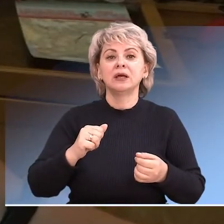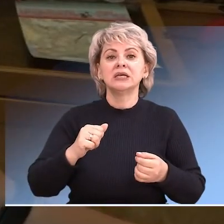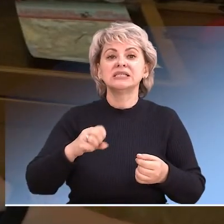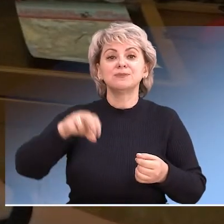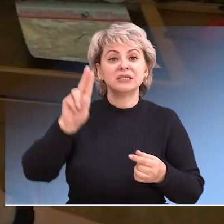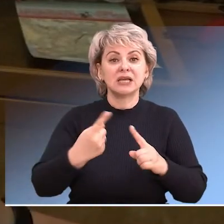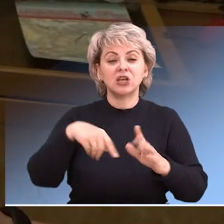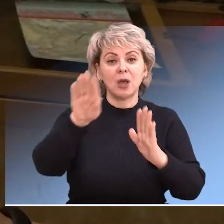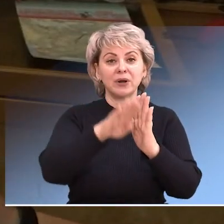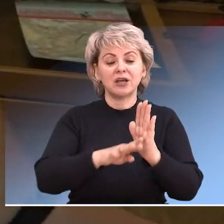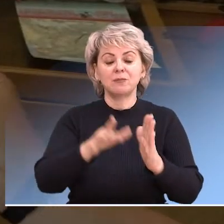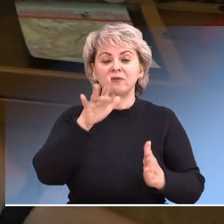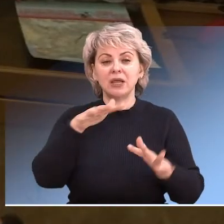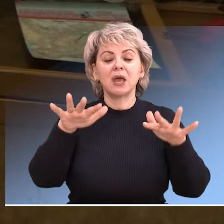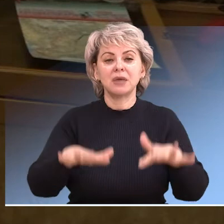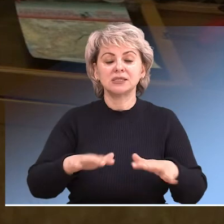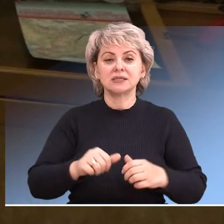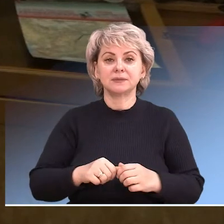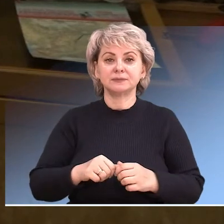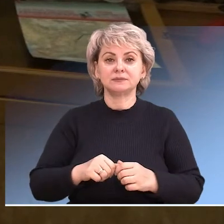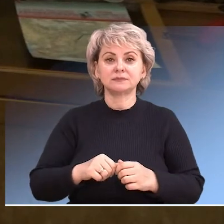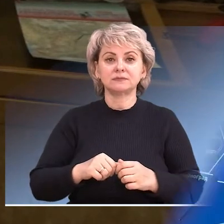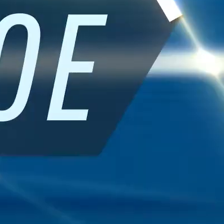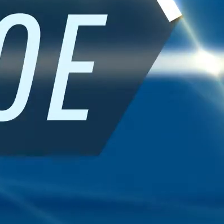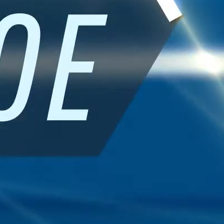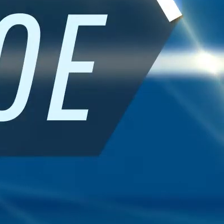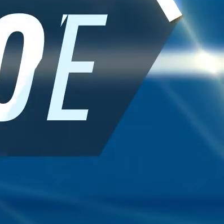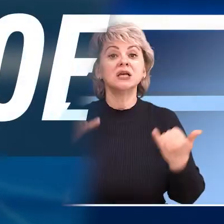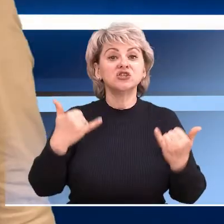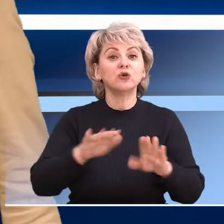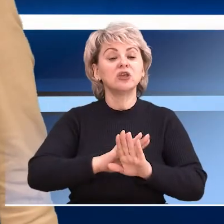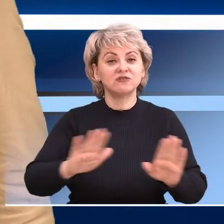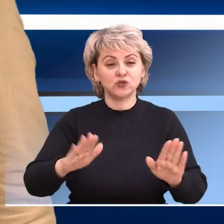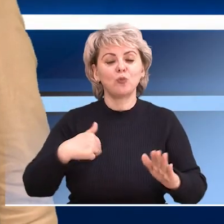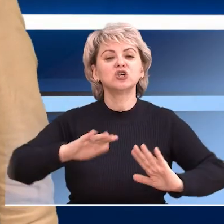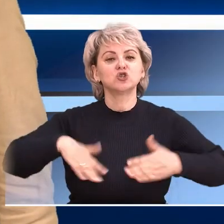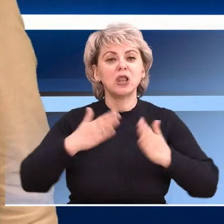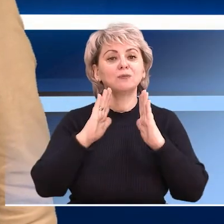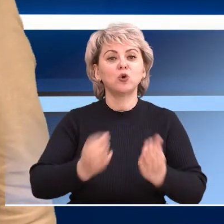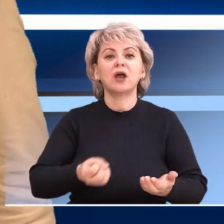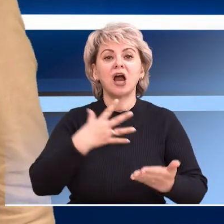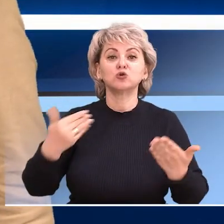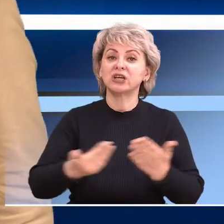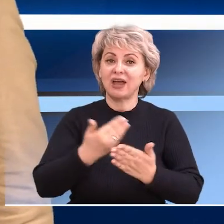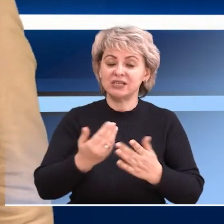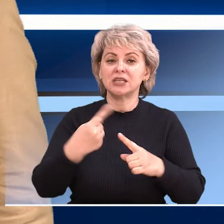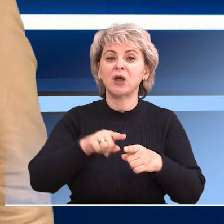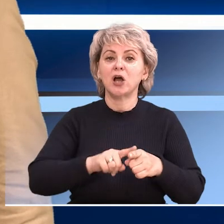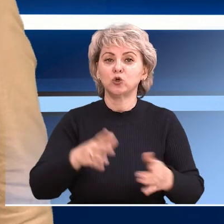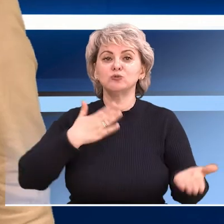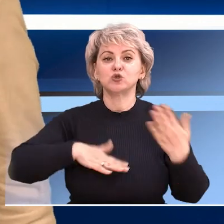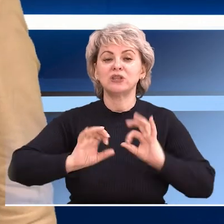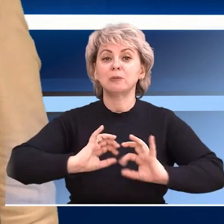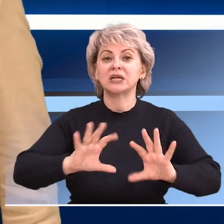и Евгений Трачук. Специально для программы «Время местное». На сегодня это все. Мы желаем вам только хороших